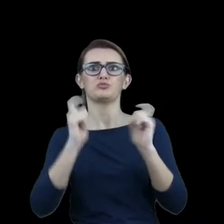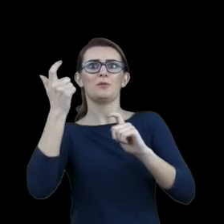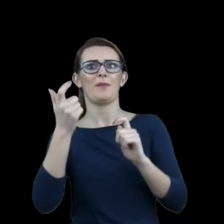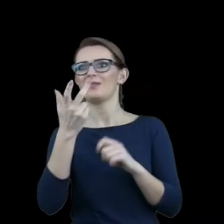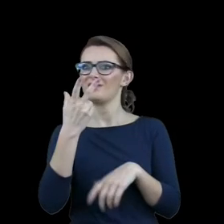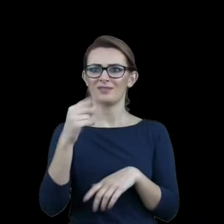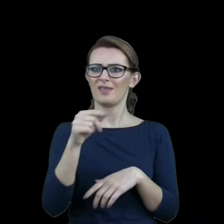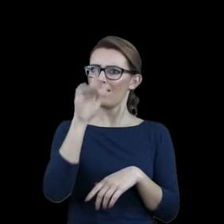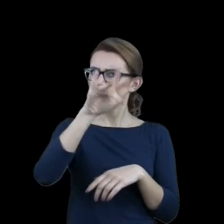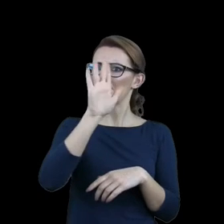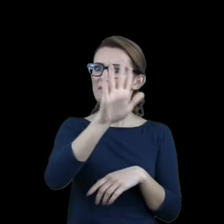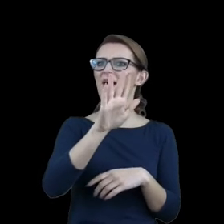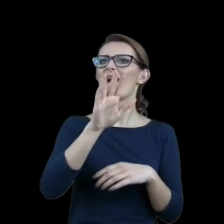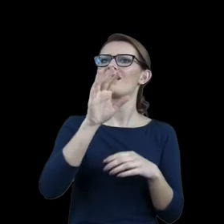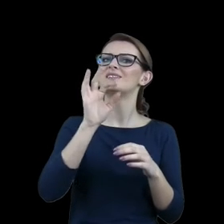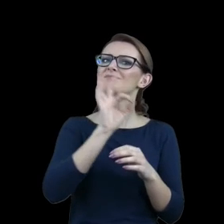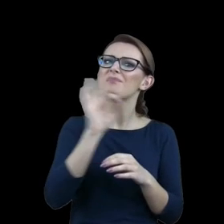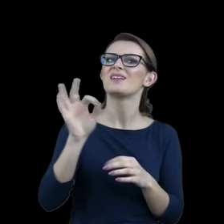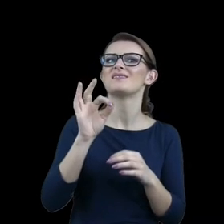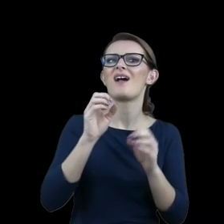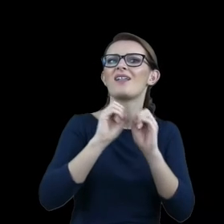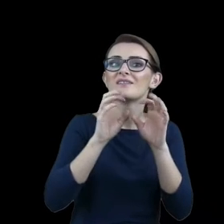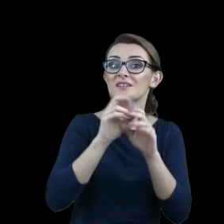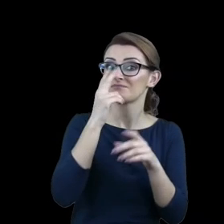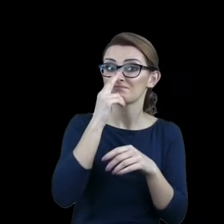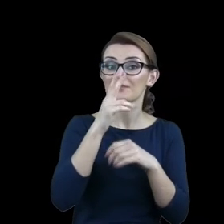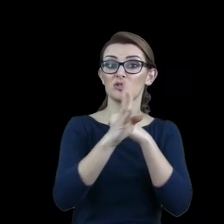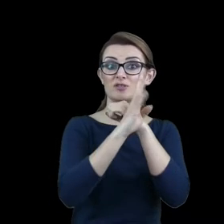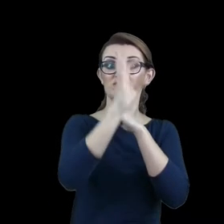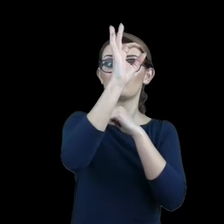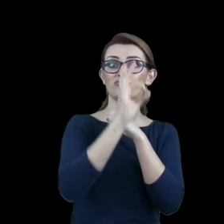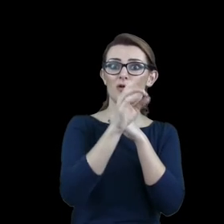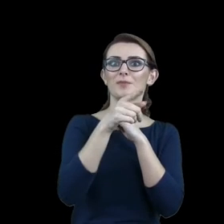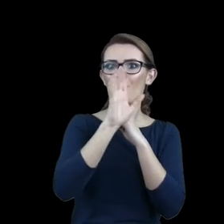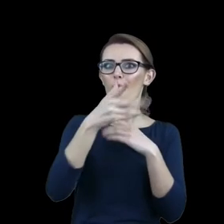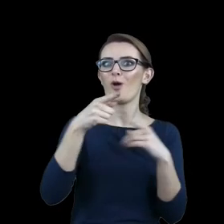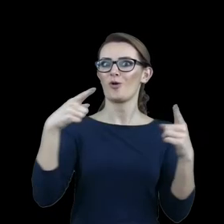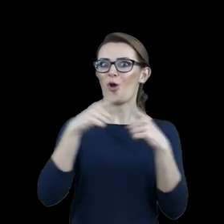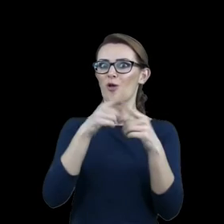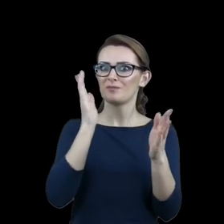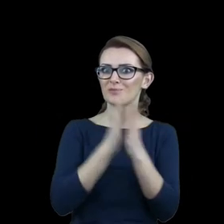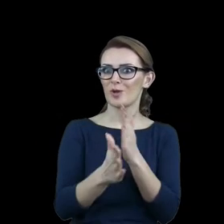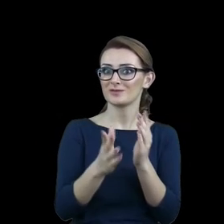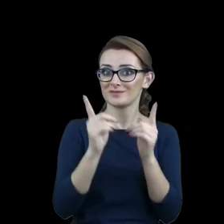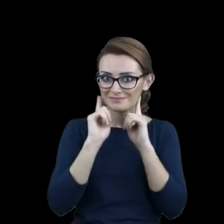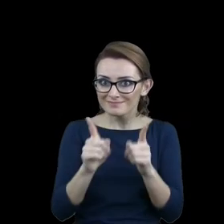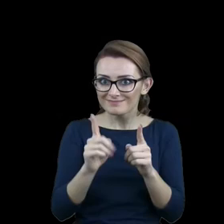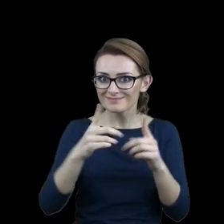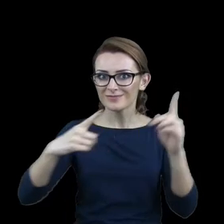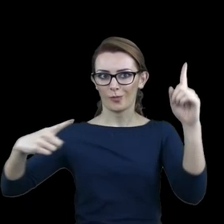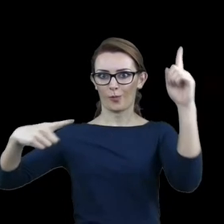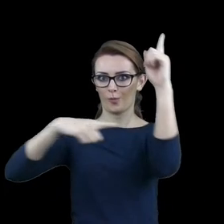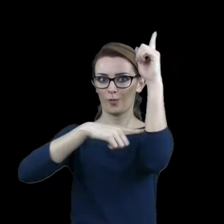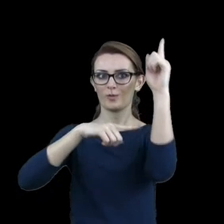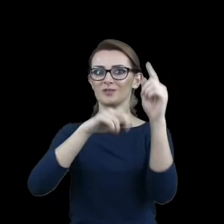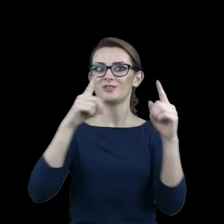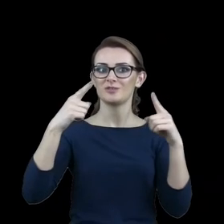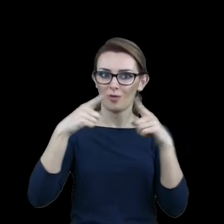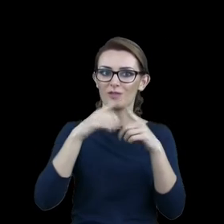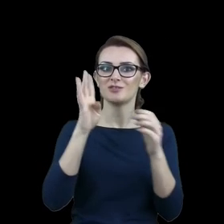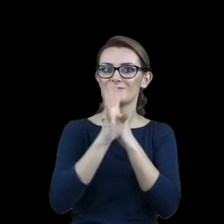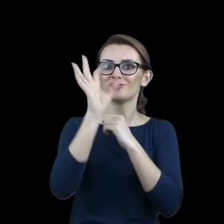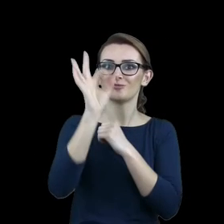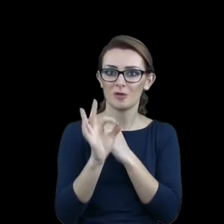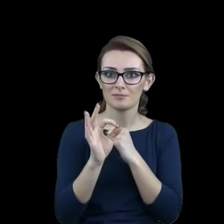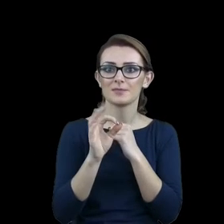przypadkowa wartość. To jest pewna szczególna wartość. Otóż wiemy, że 90 stopni to jest miara kąta prostego. 90 stopni to jest kąt